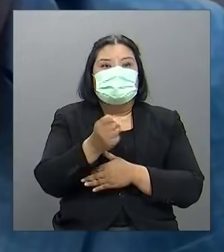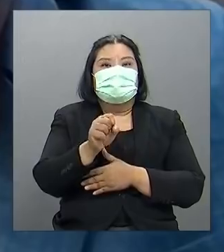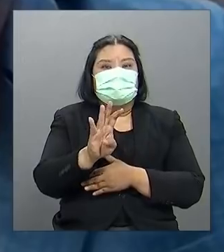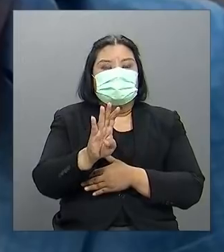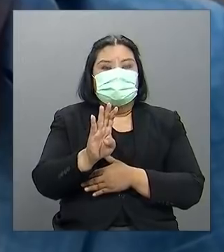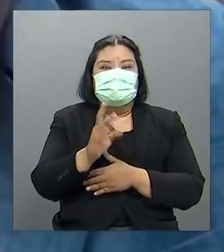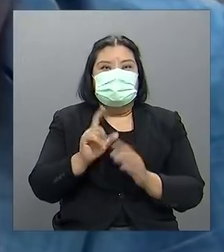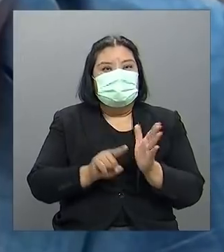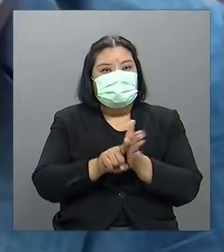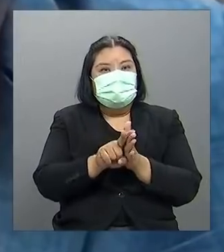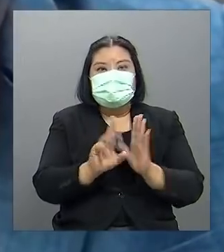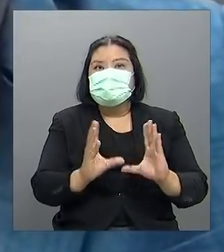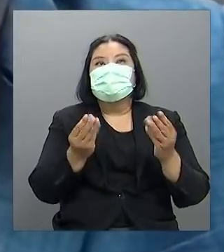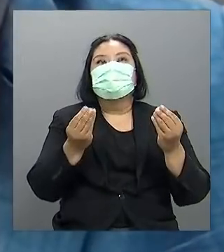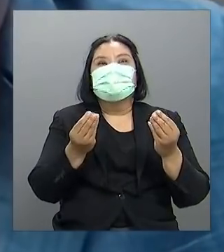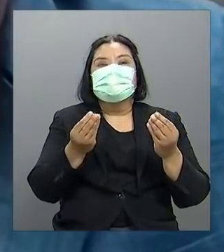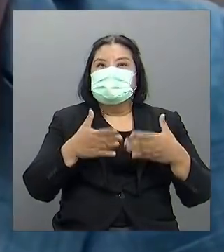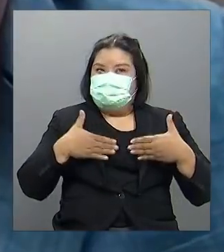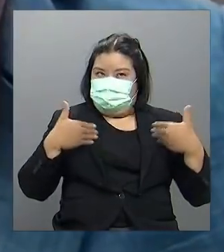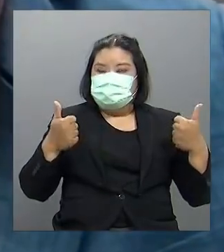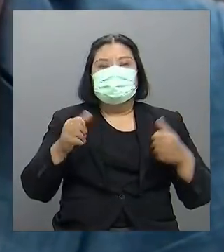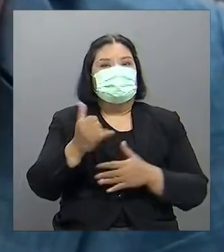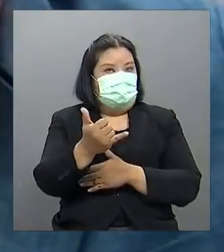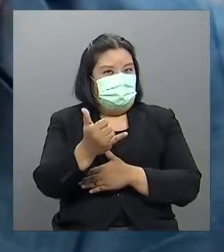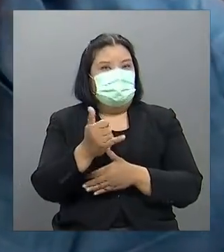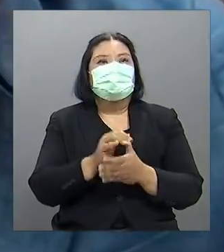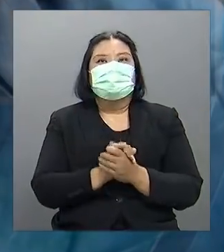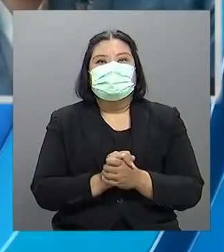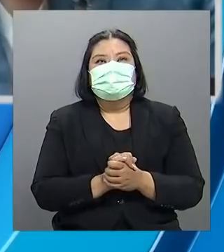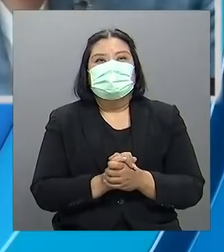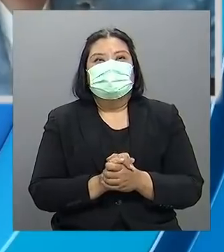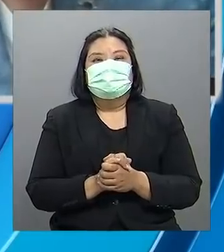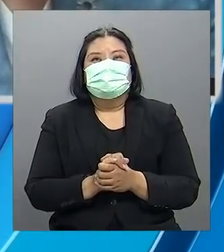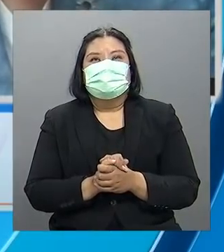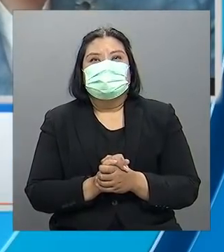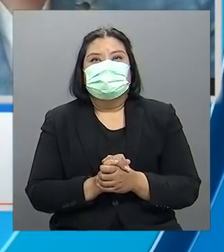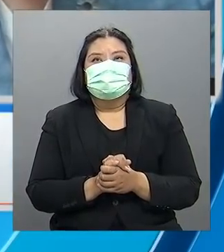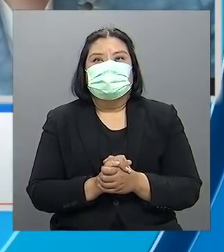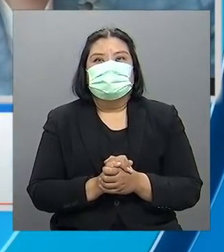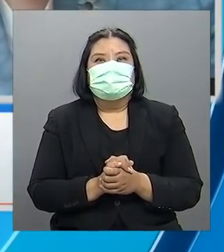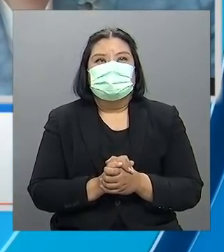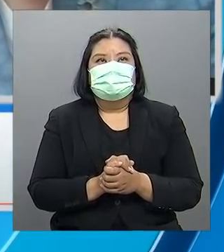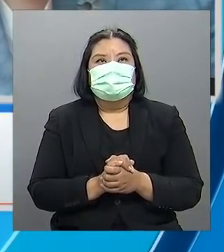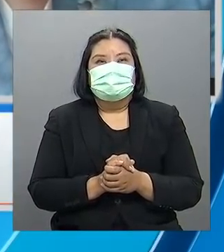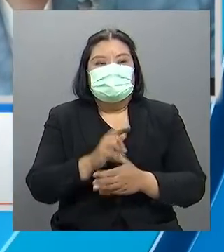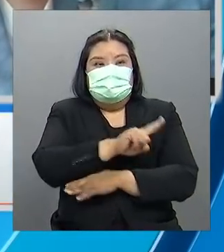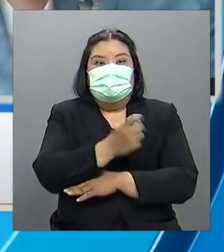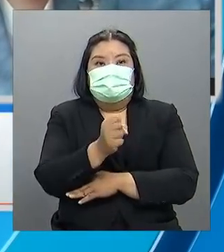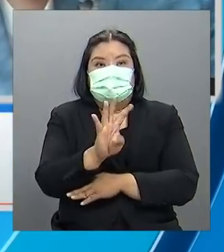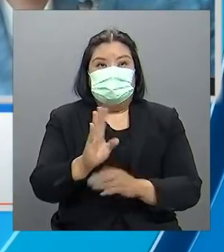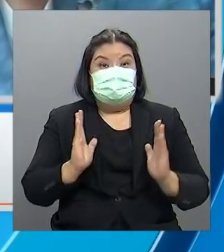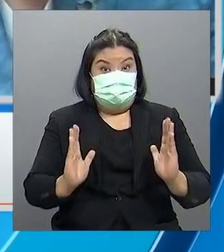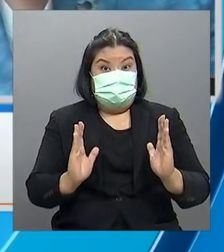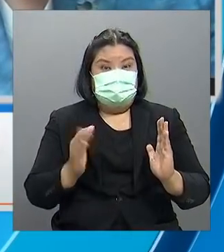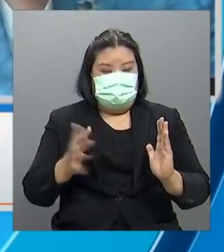าจจะหายจากการติดเชื้อค่ะ อ๋อคือสามารถครอบคลุมอยู่ได้14วันและในช่วงระหว่างนั้นก็สามารถประเมินอาการด้วยถ้